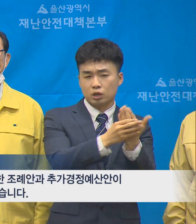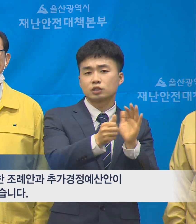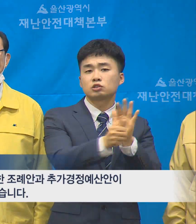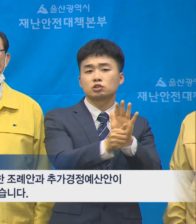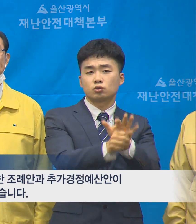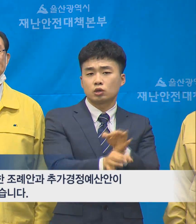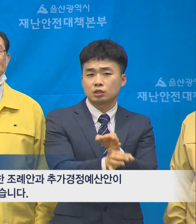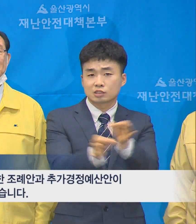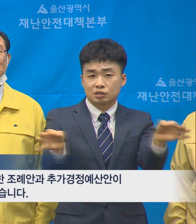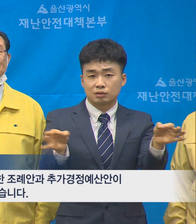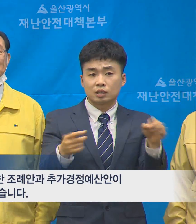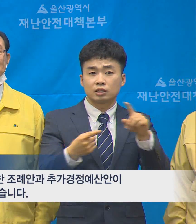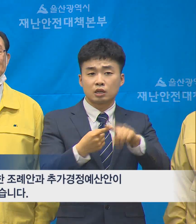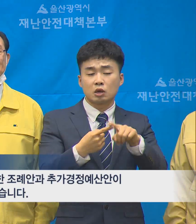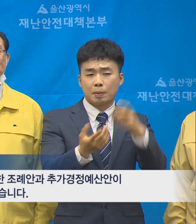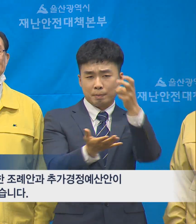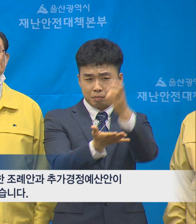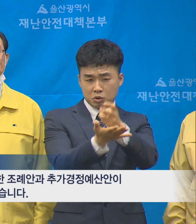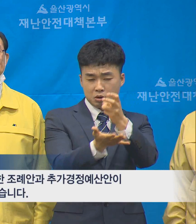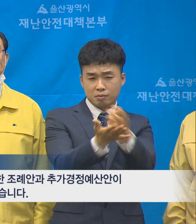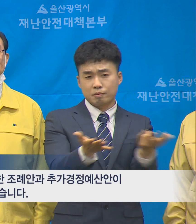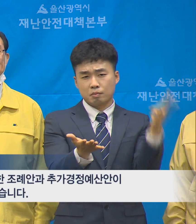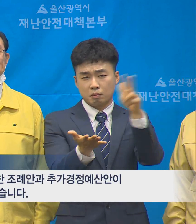교육재난지원금에 관한 조례안과